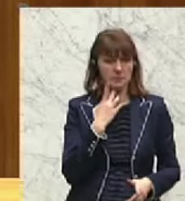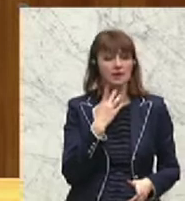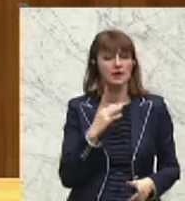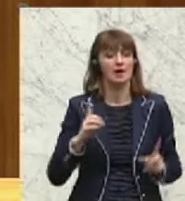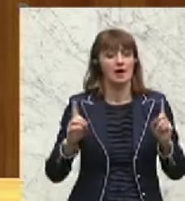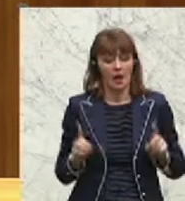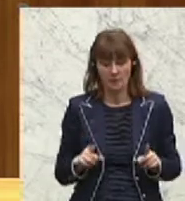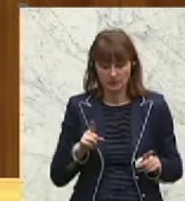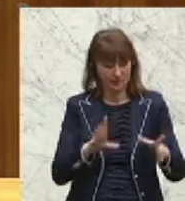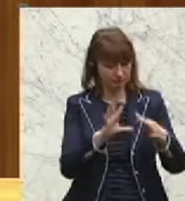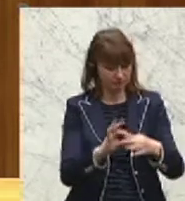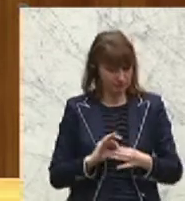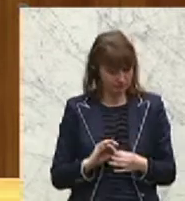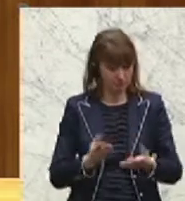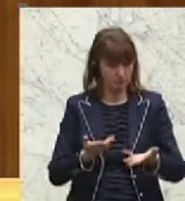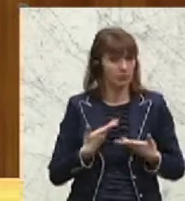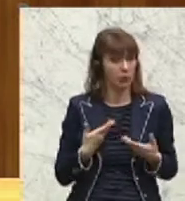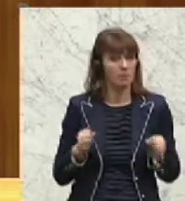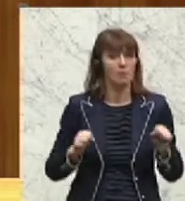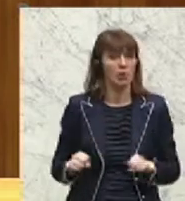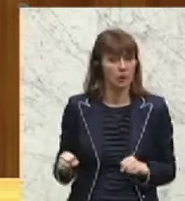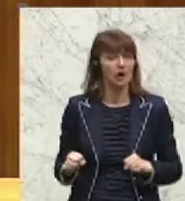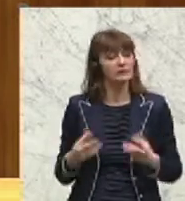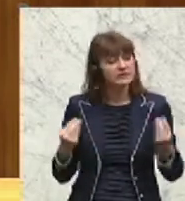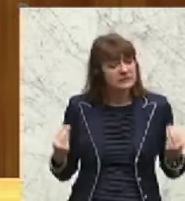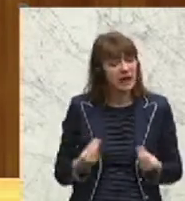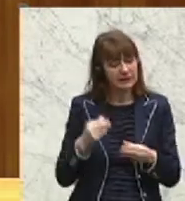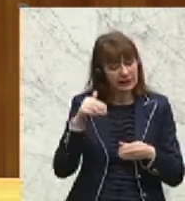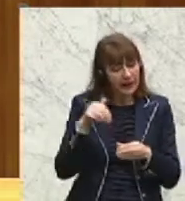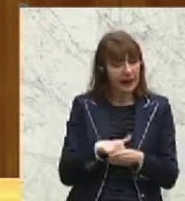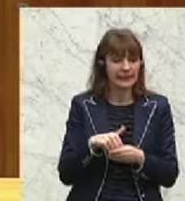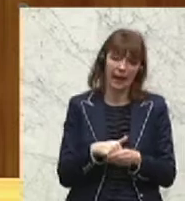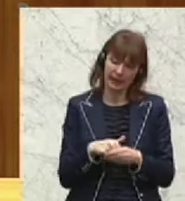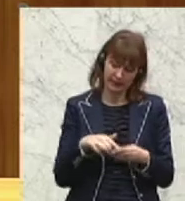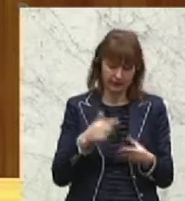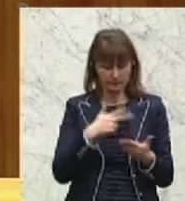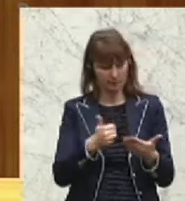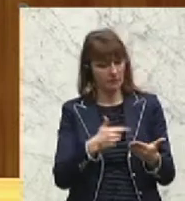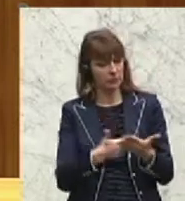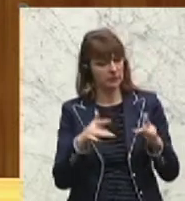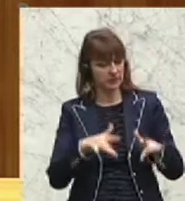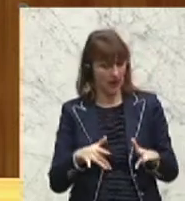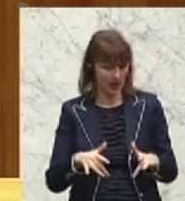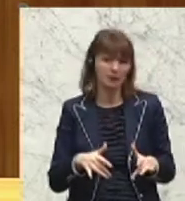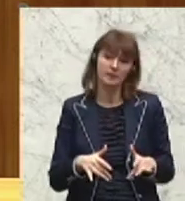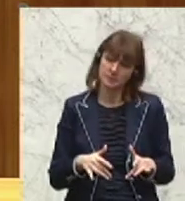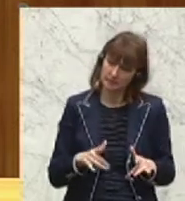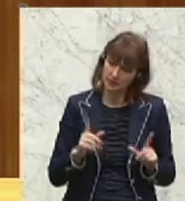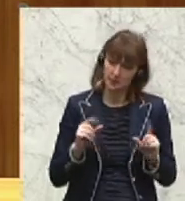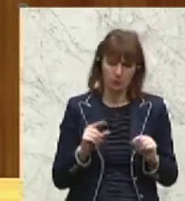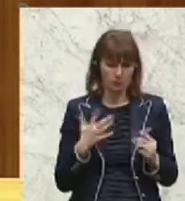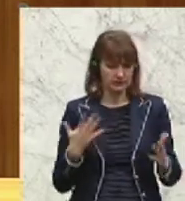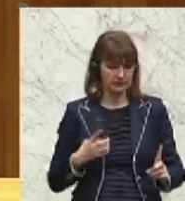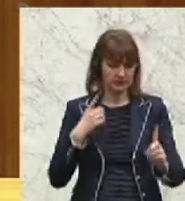Erkenntnis gebracht oder die Möglichkeit verschafft, das auch sachlich und inhaltlich zu bewerten, was jetzt vorliegt. Und ich sage Ihnen, gemessen an den Zielen,